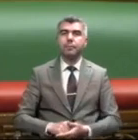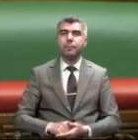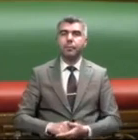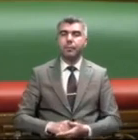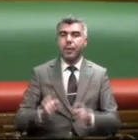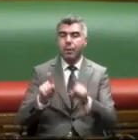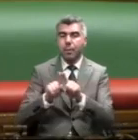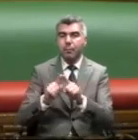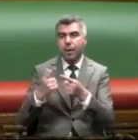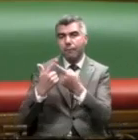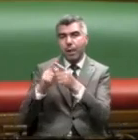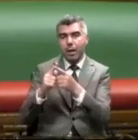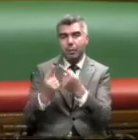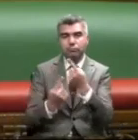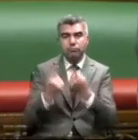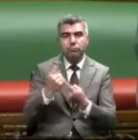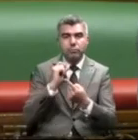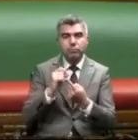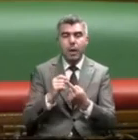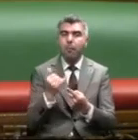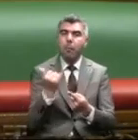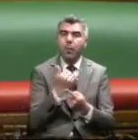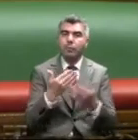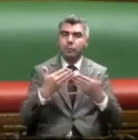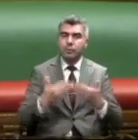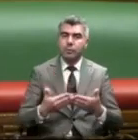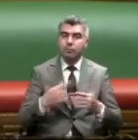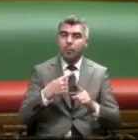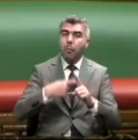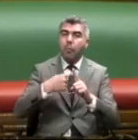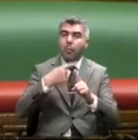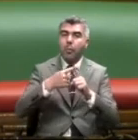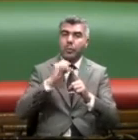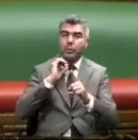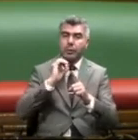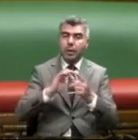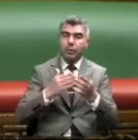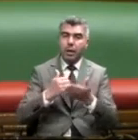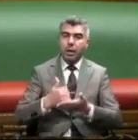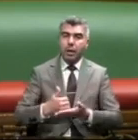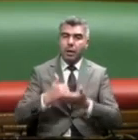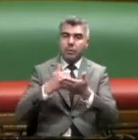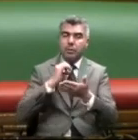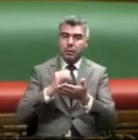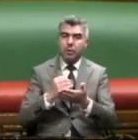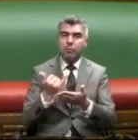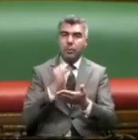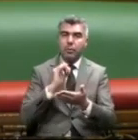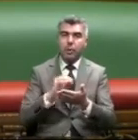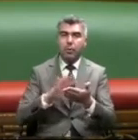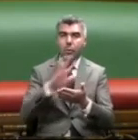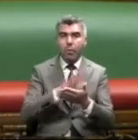ان مختلف السلطات العموميه مطالبه بمضاعفه المجهودات المبذوله قصد اسناد هذه